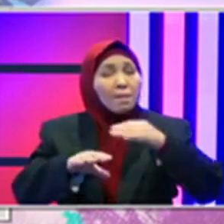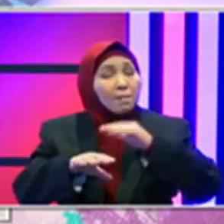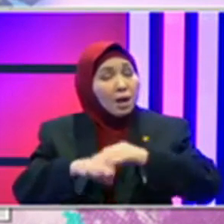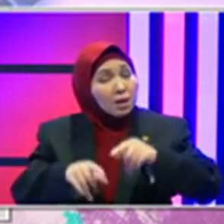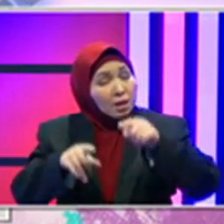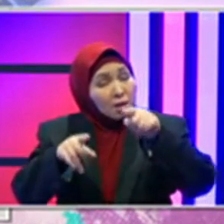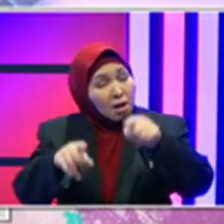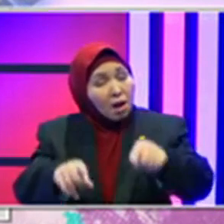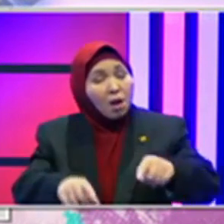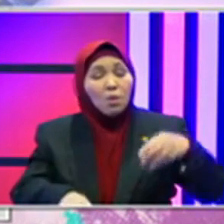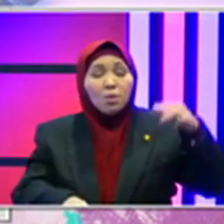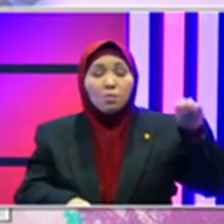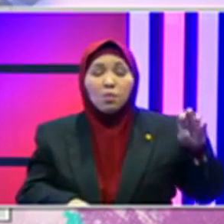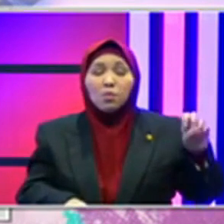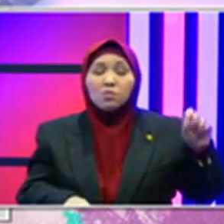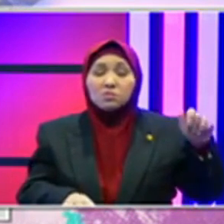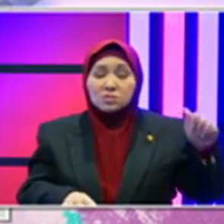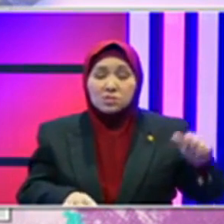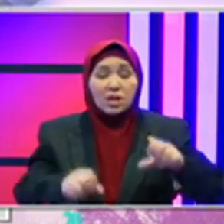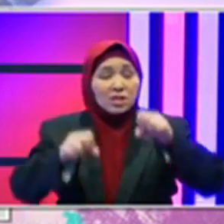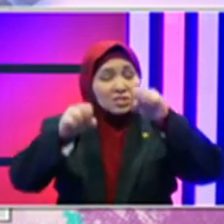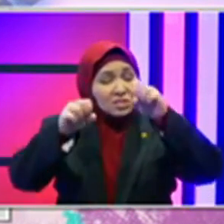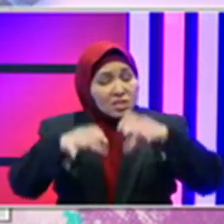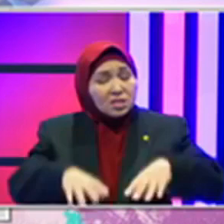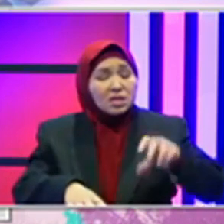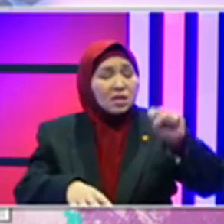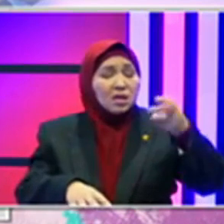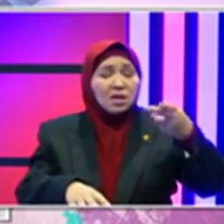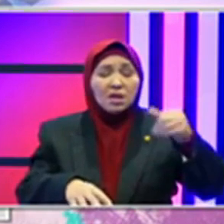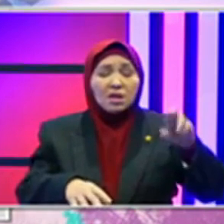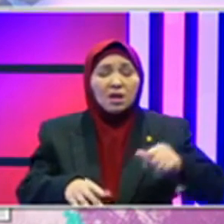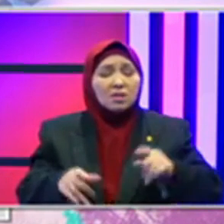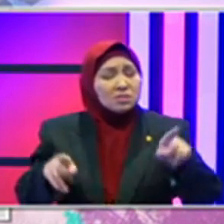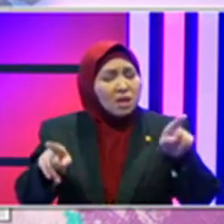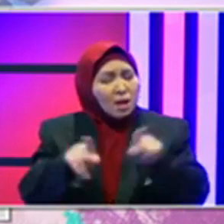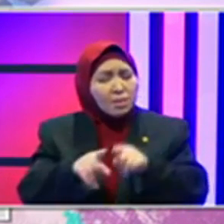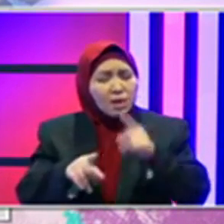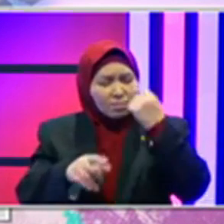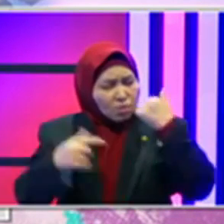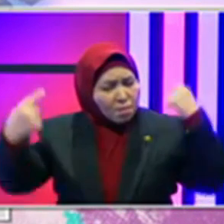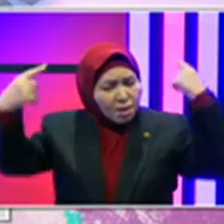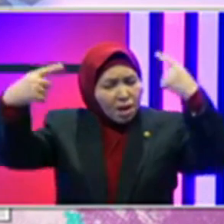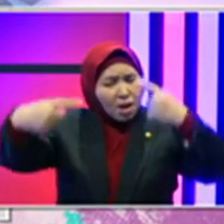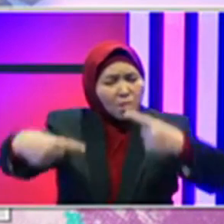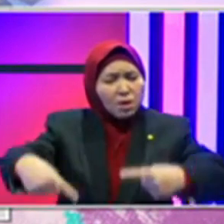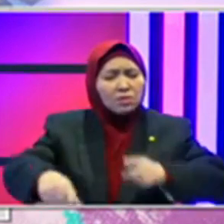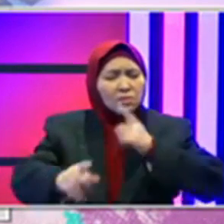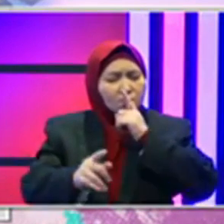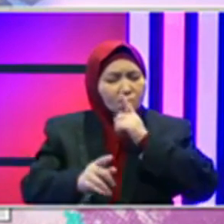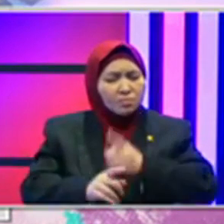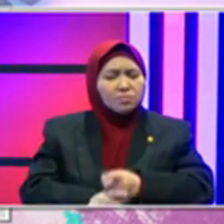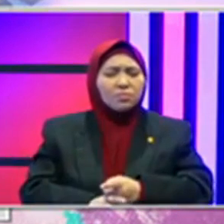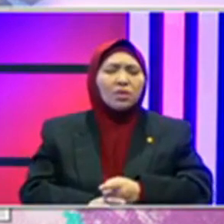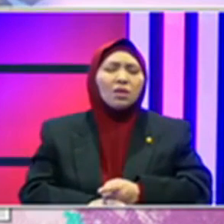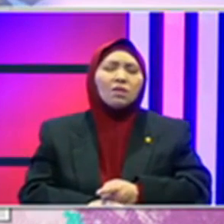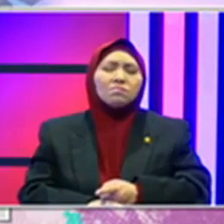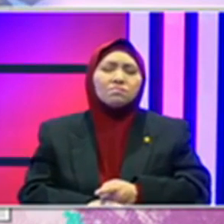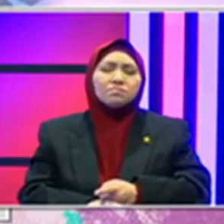مثله فاجعل بيننا وبينك موعدا